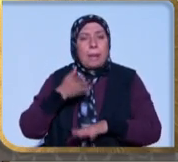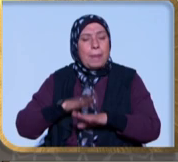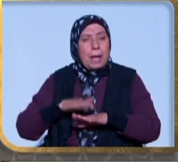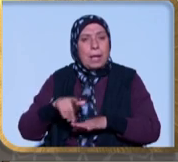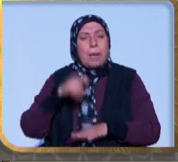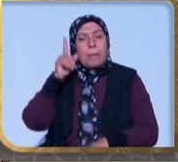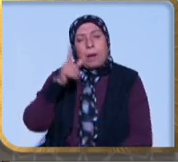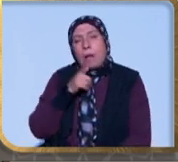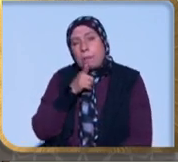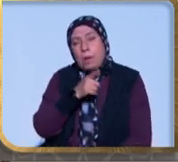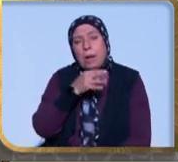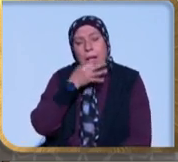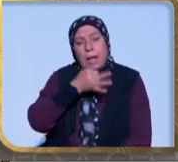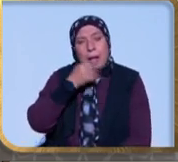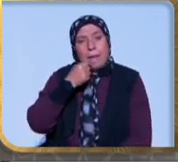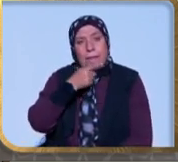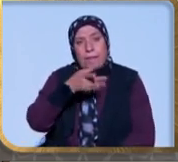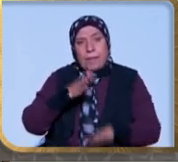فأمليت